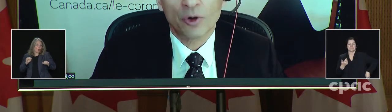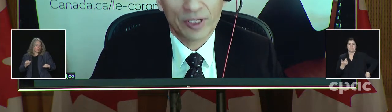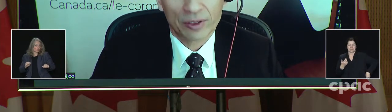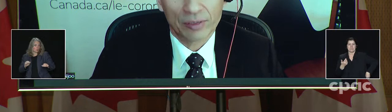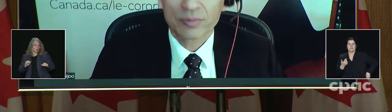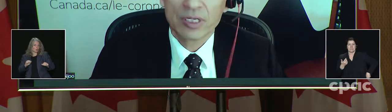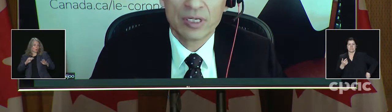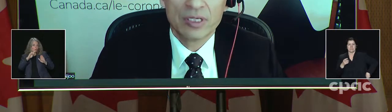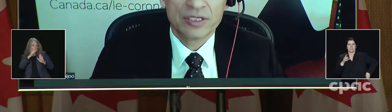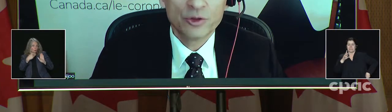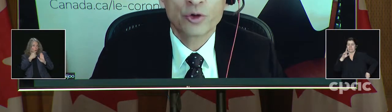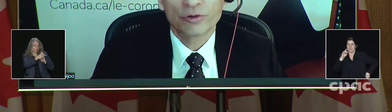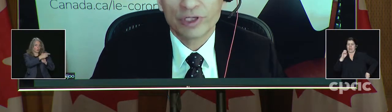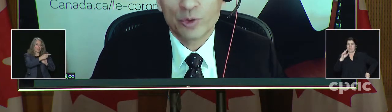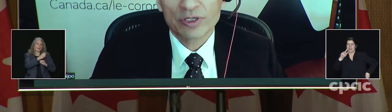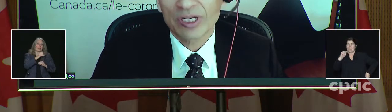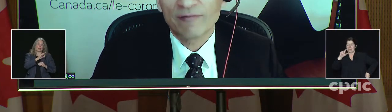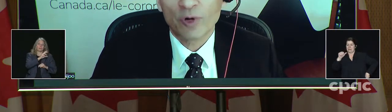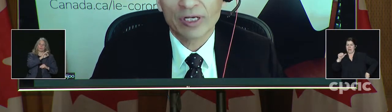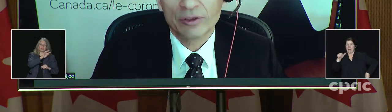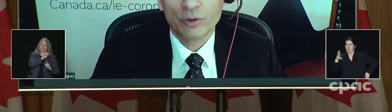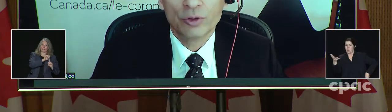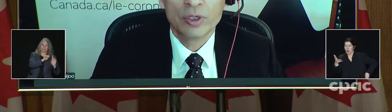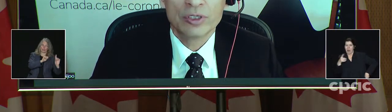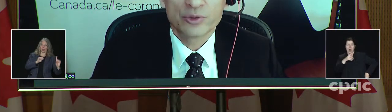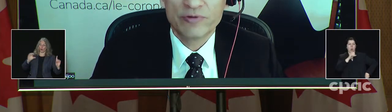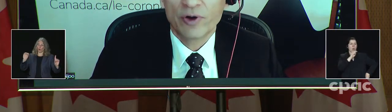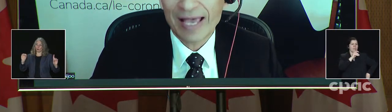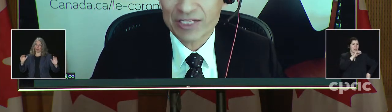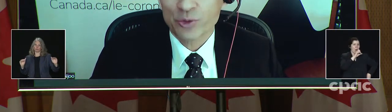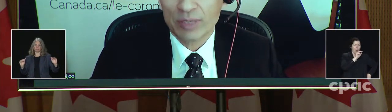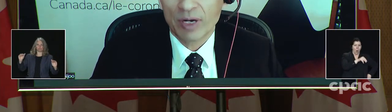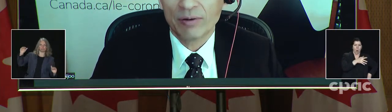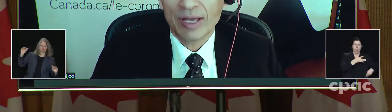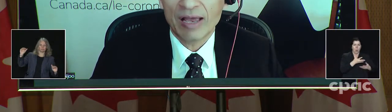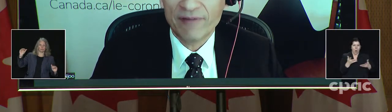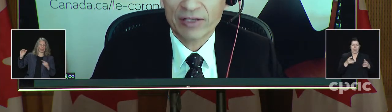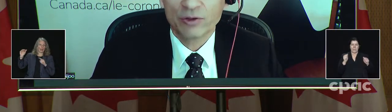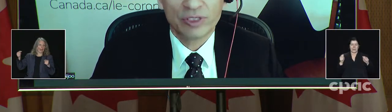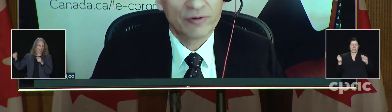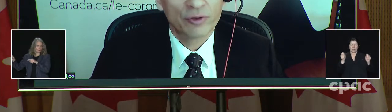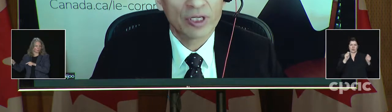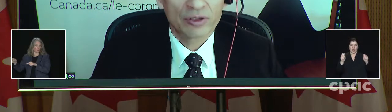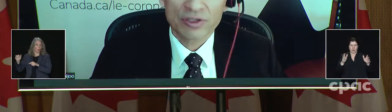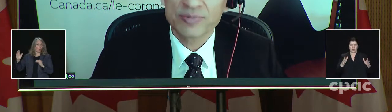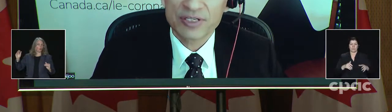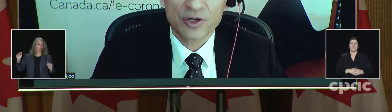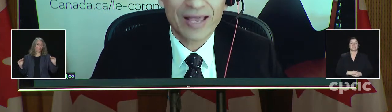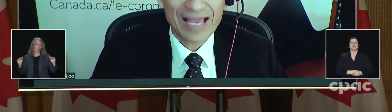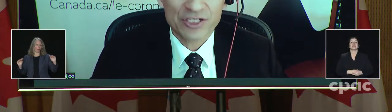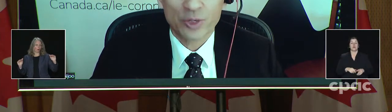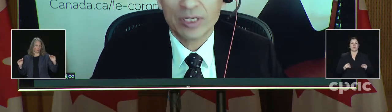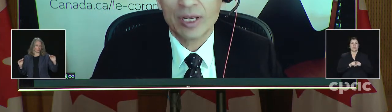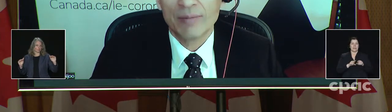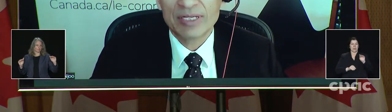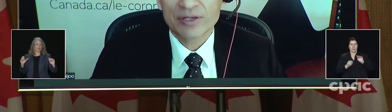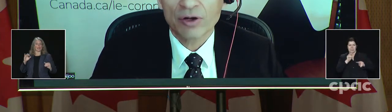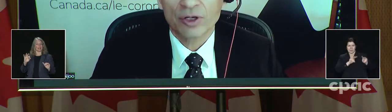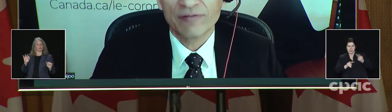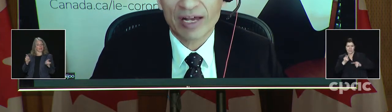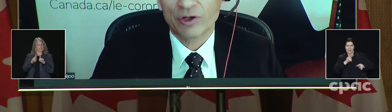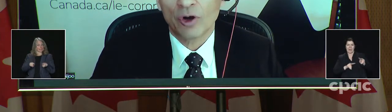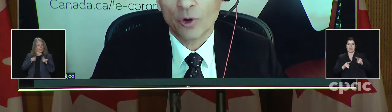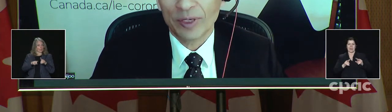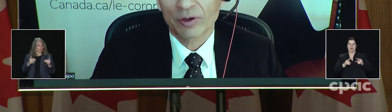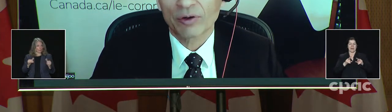par Omicron. Si nous continuons sur la voie que nous suivons actuellement, avec nos niveaux de transmission actuels, mais sans